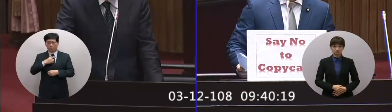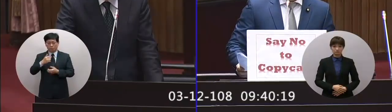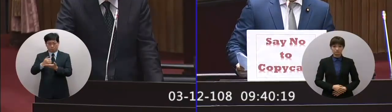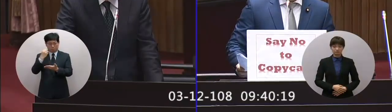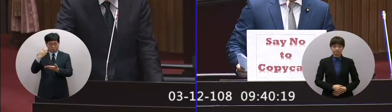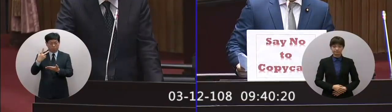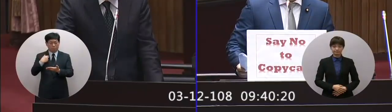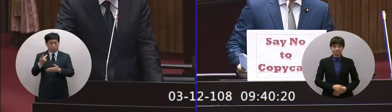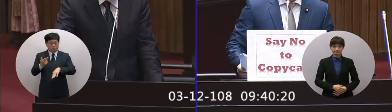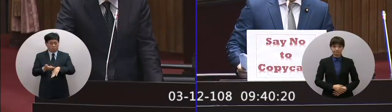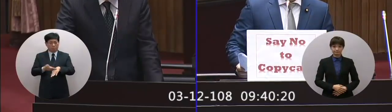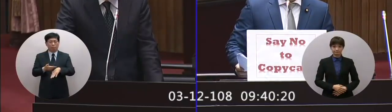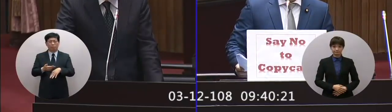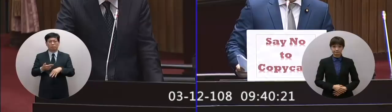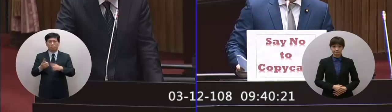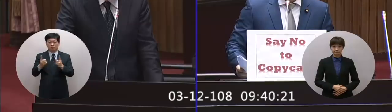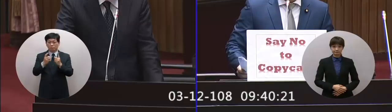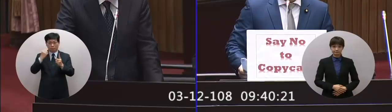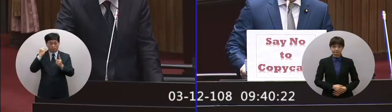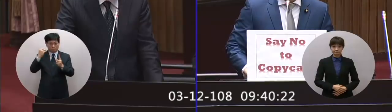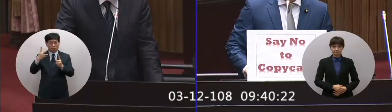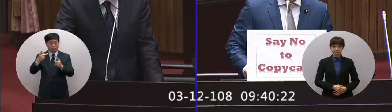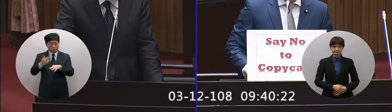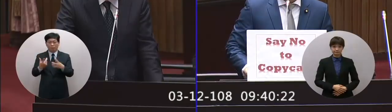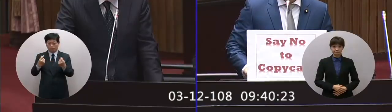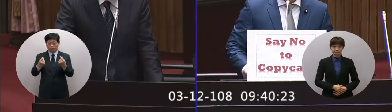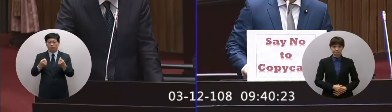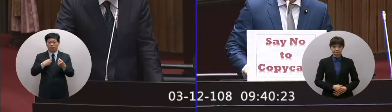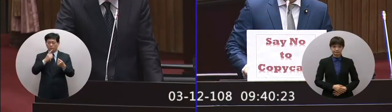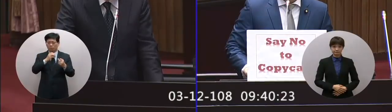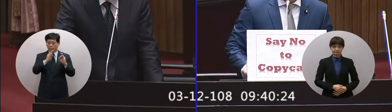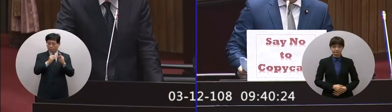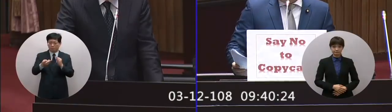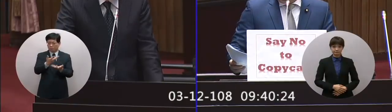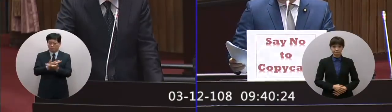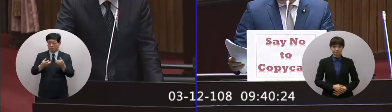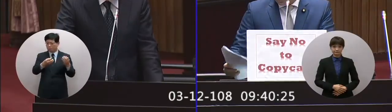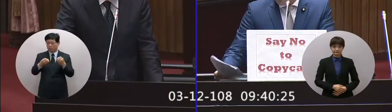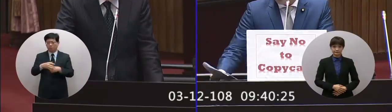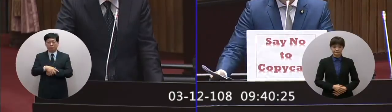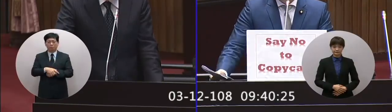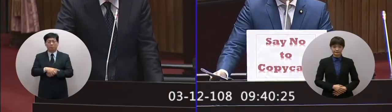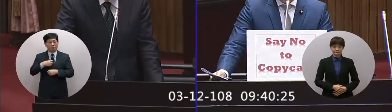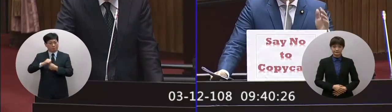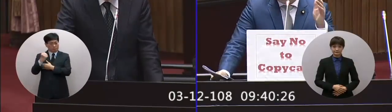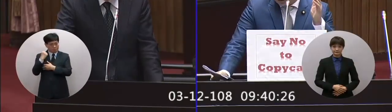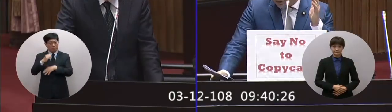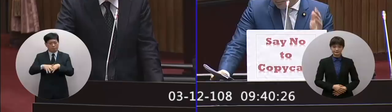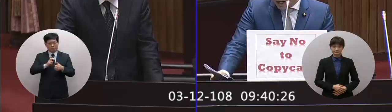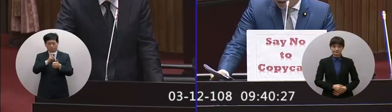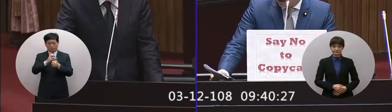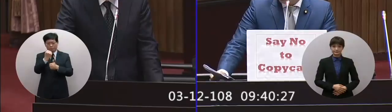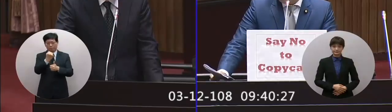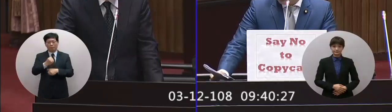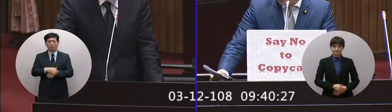融科技。我们对金融科技的这一块也随时在跟业者做沟通，我们也随时在加强我们的监管能力。